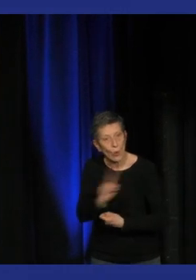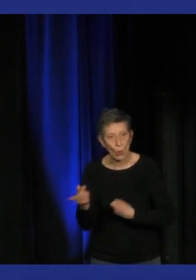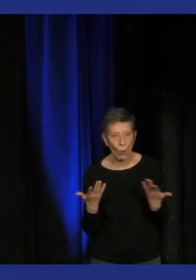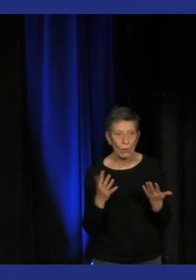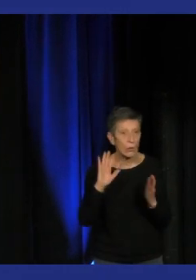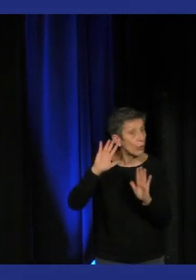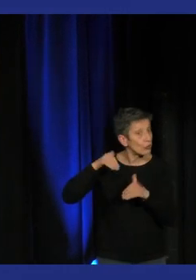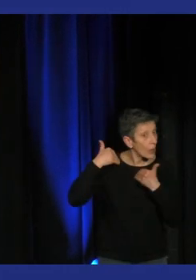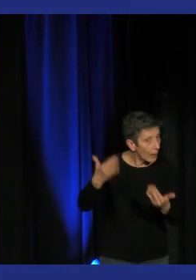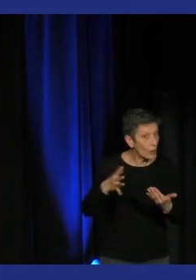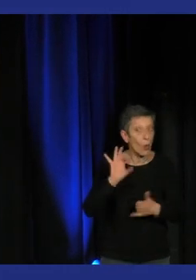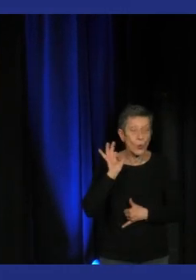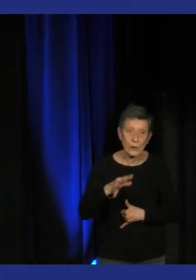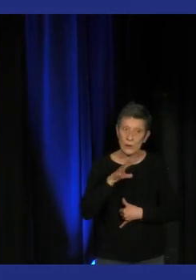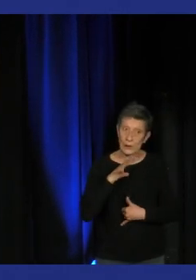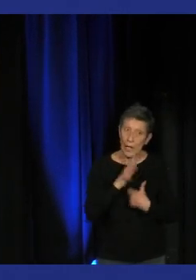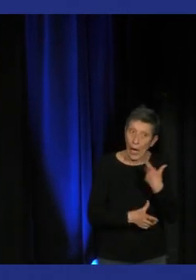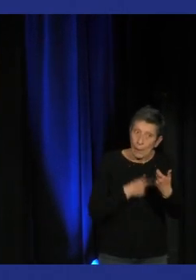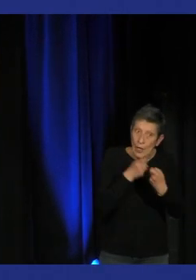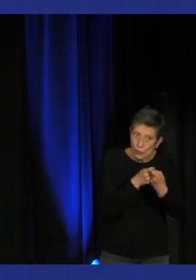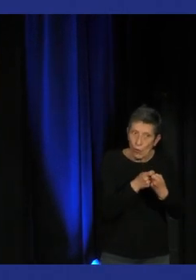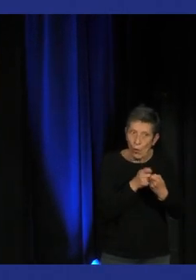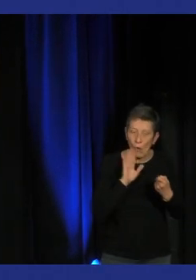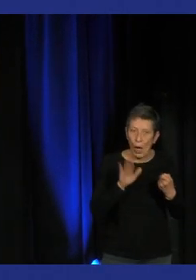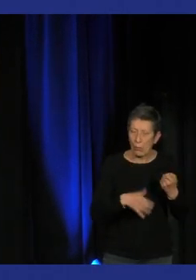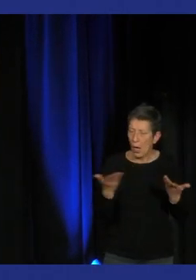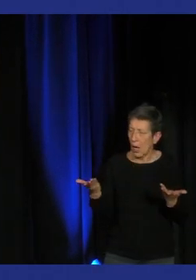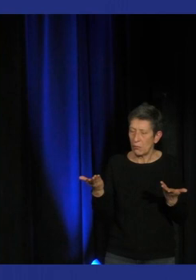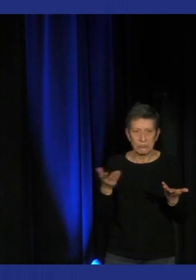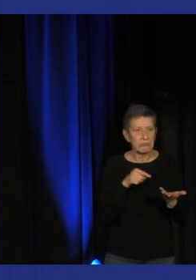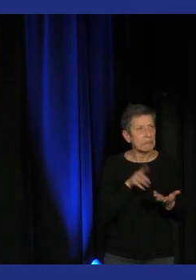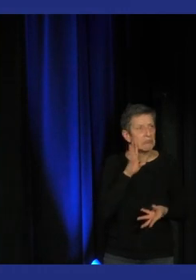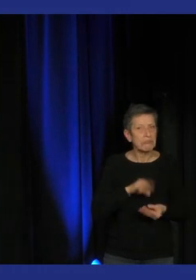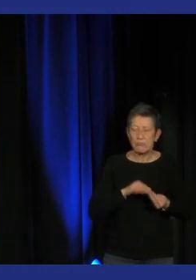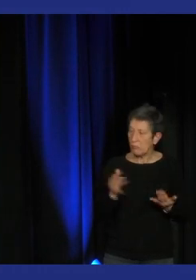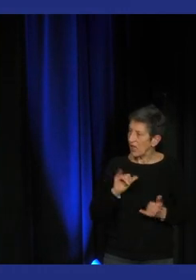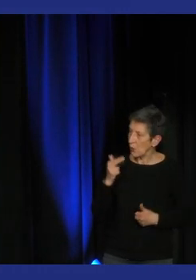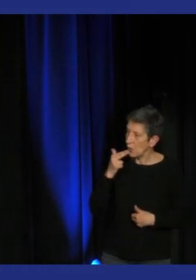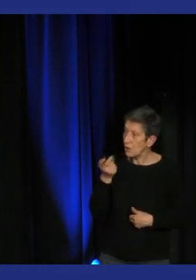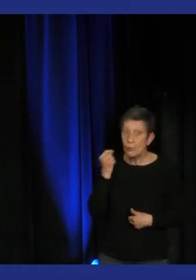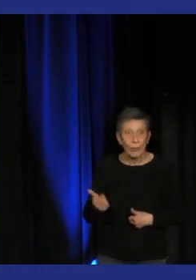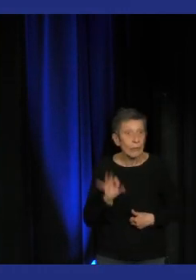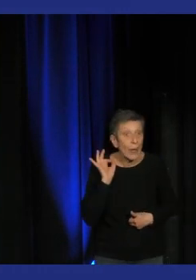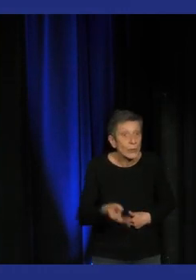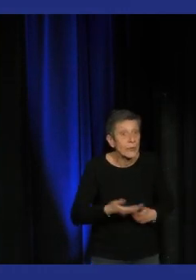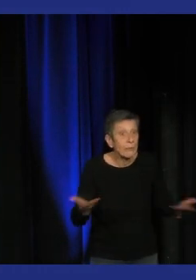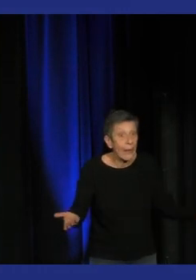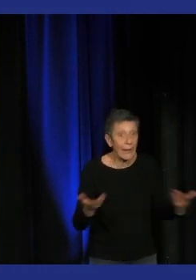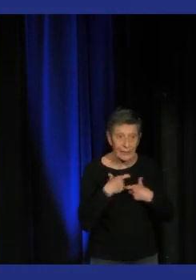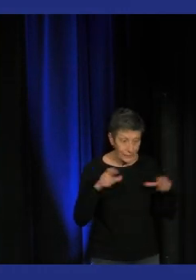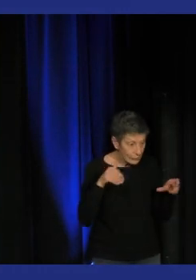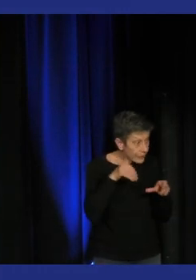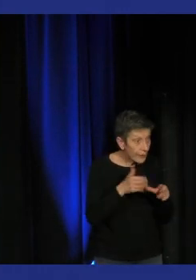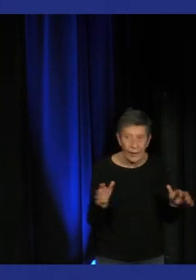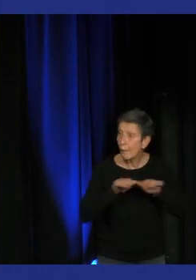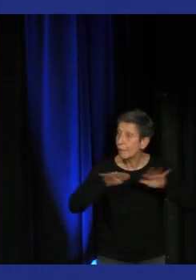présent, on faisait des aménagements et on se disait, c'est bizarre, il n'y a pas grand monde qui les utilise. Ah ben oui, il n'y a pas d'informations sur ce qui est accessible